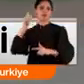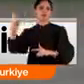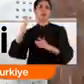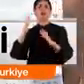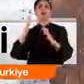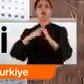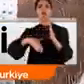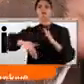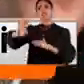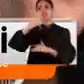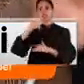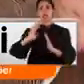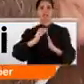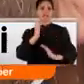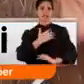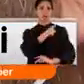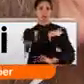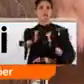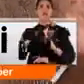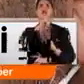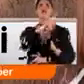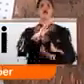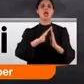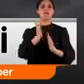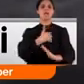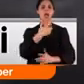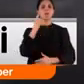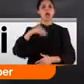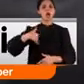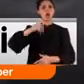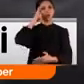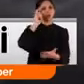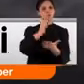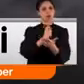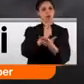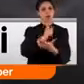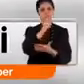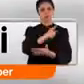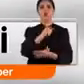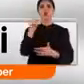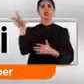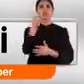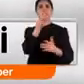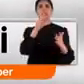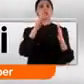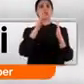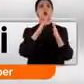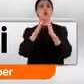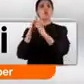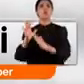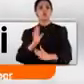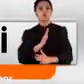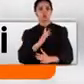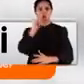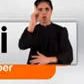çıkarılmak istendi. Ev sahibi bunun için bir avukata başvurdu. Üstelik avukatla kiracı da komşuydu. Taraflar önce WhatsApp'tan